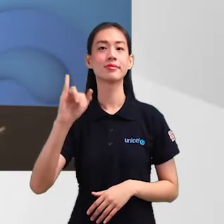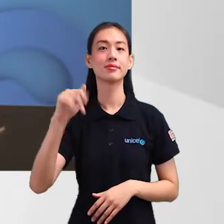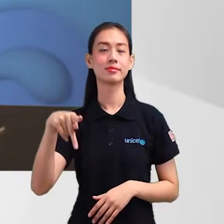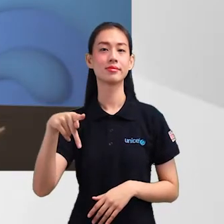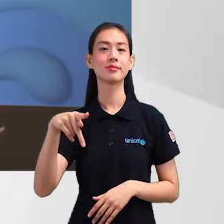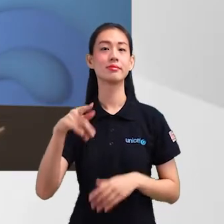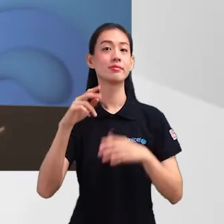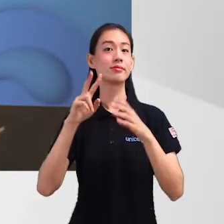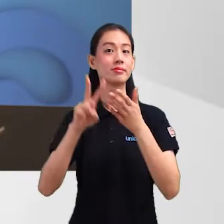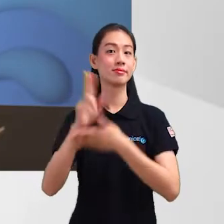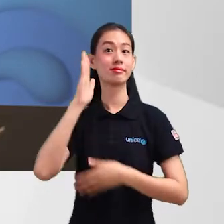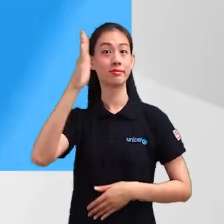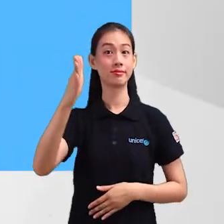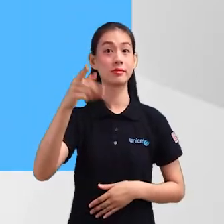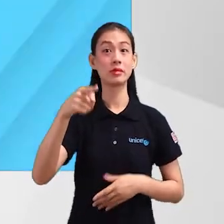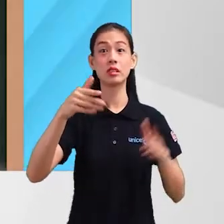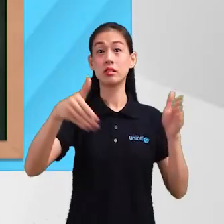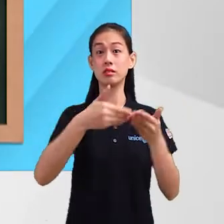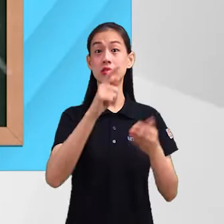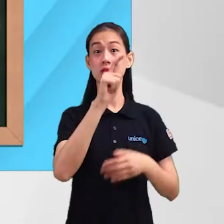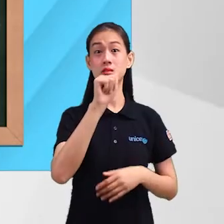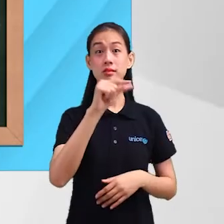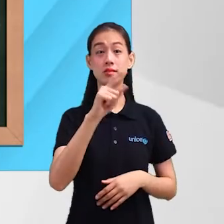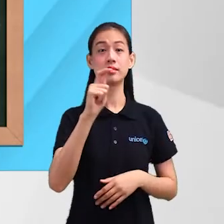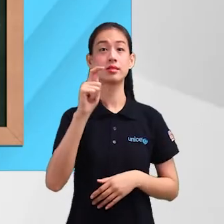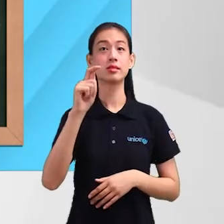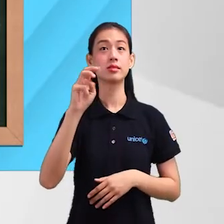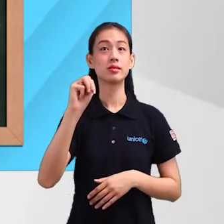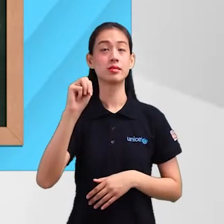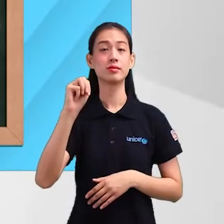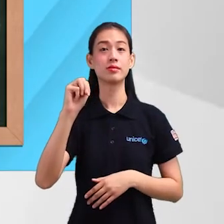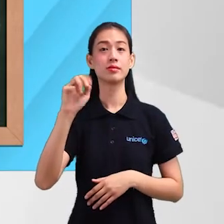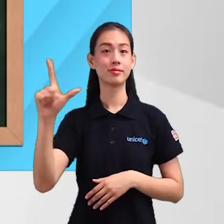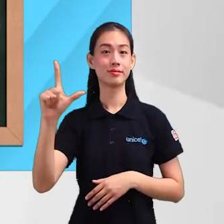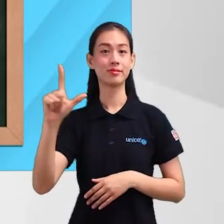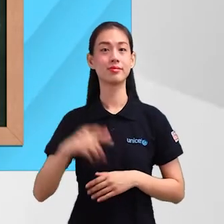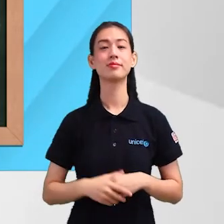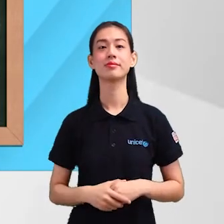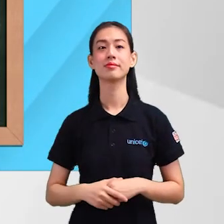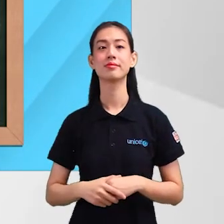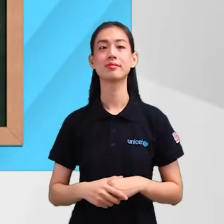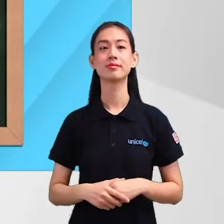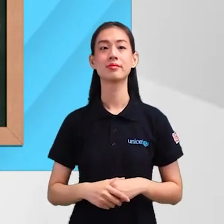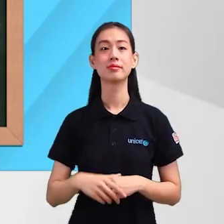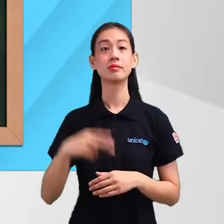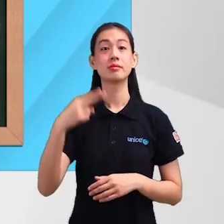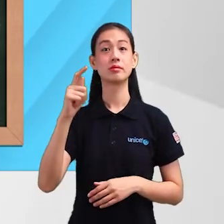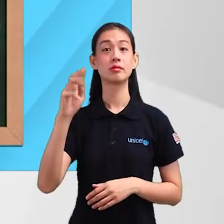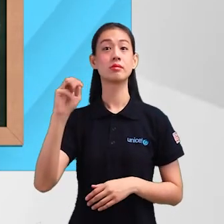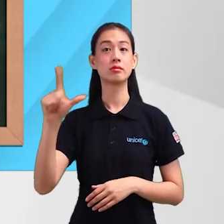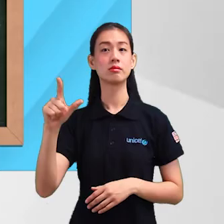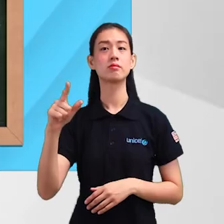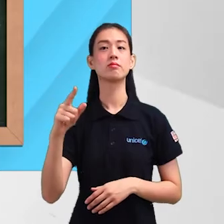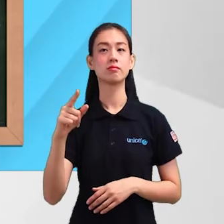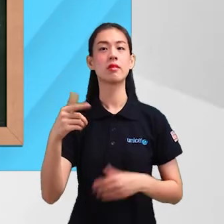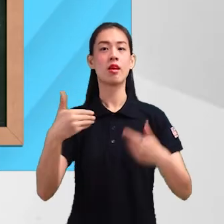dalam siri video yang akan datang nanti. Ini dikenali sebagai tag HTML. Tag ditulis menggunakan simbol ini.